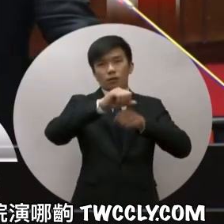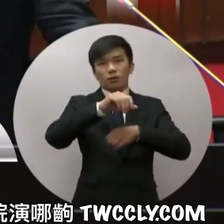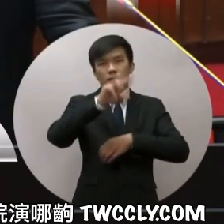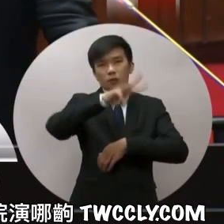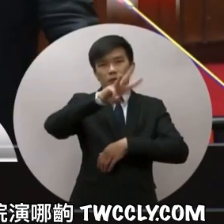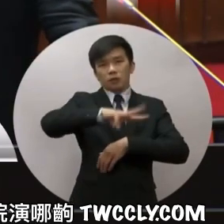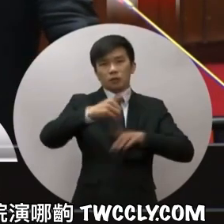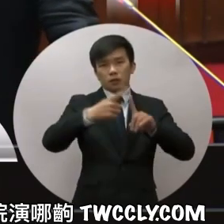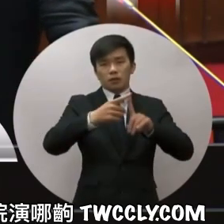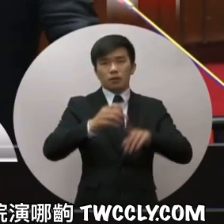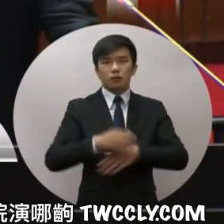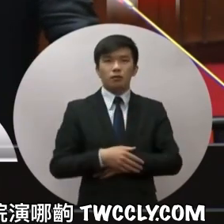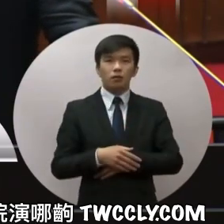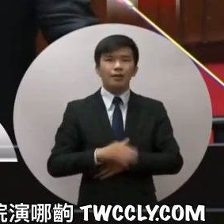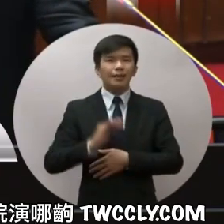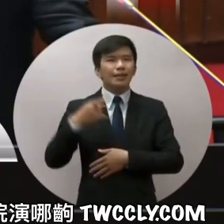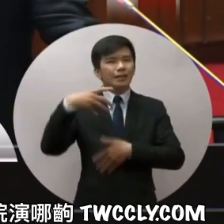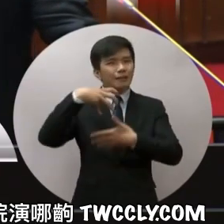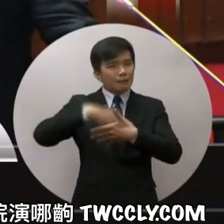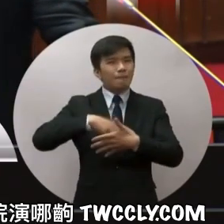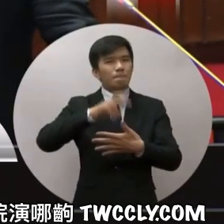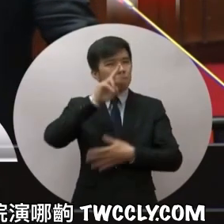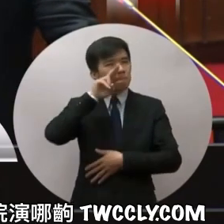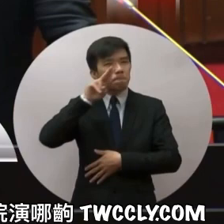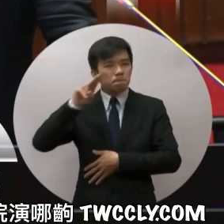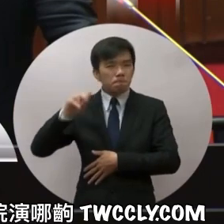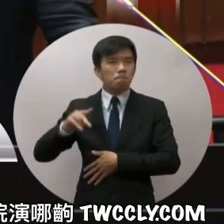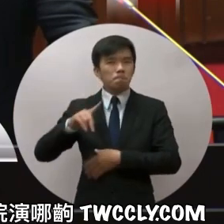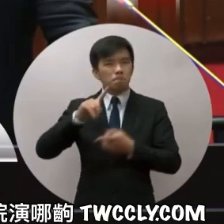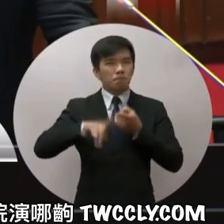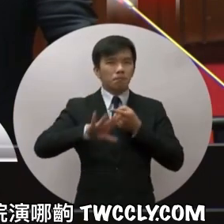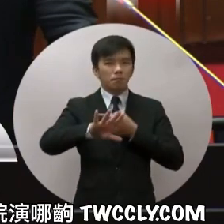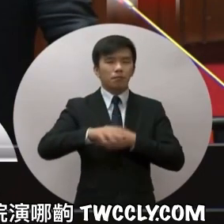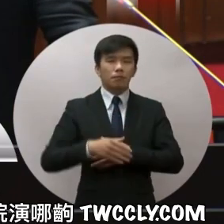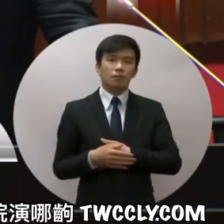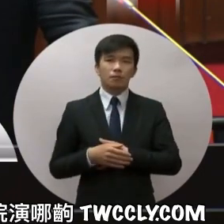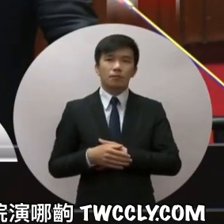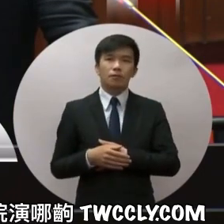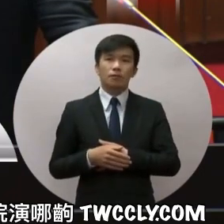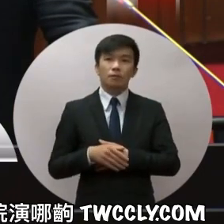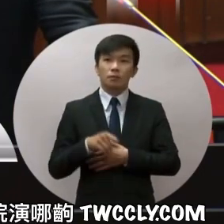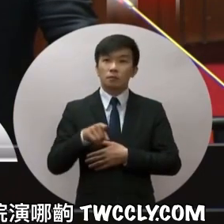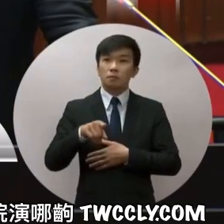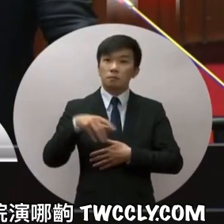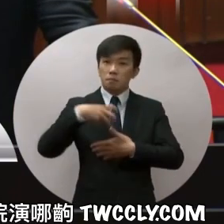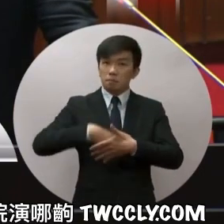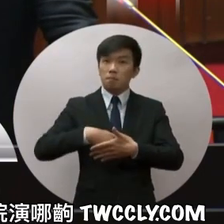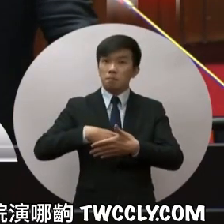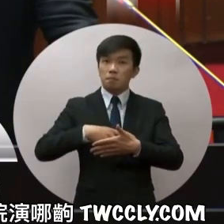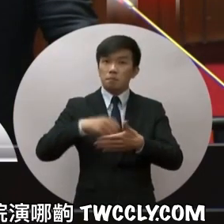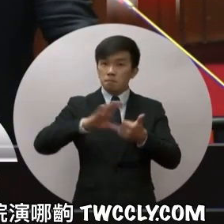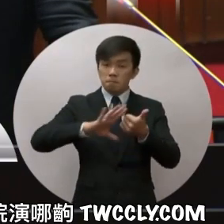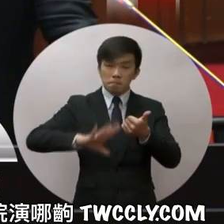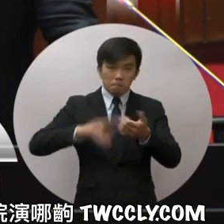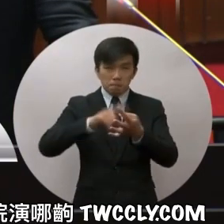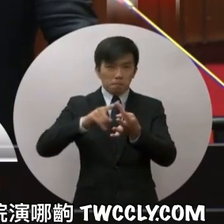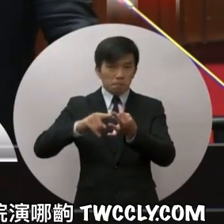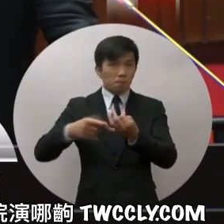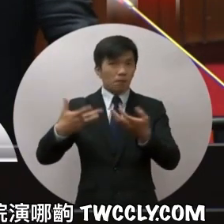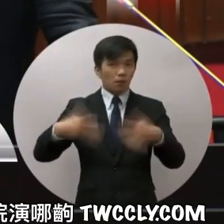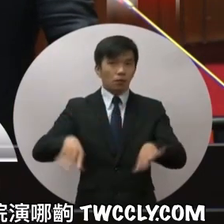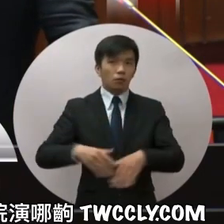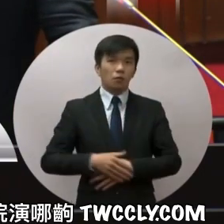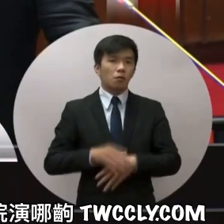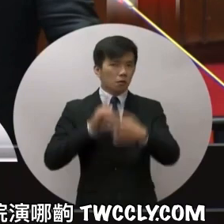是有陸續的升高當然這個有很多問題那因為這個道路安全牽涉的問題很廣所以目標管理我認為非常